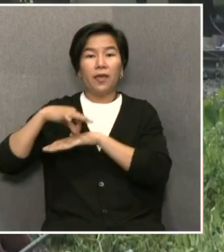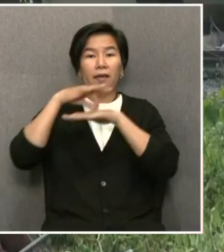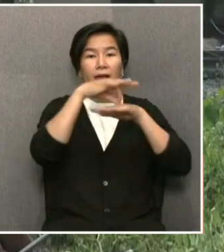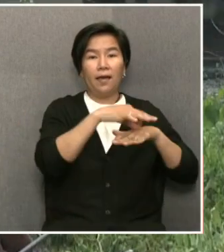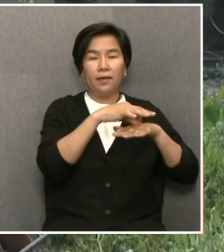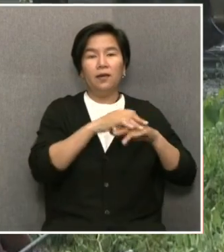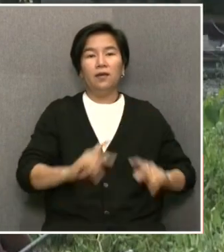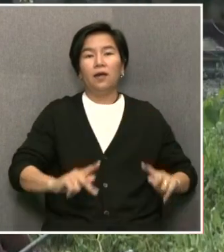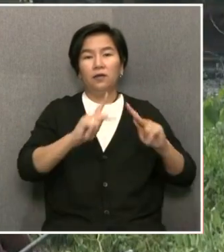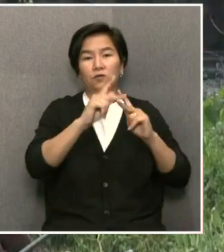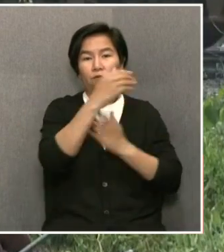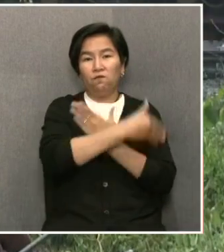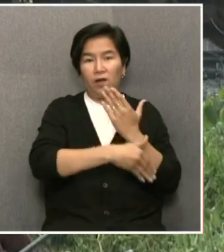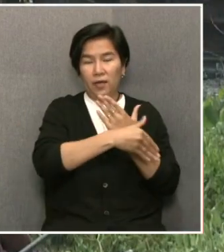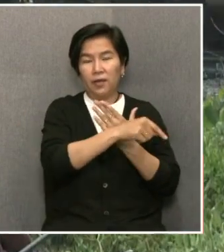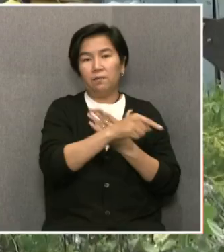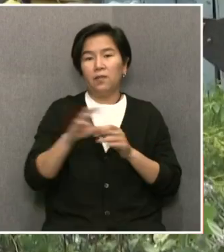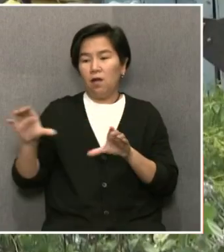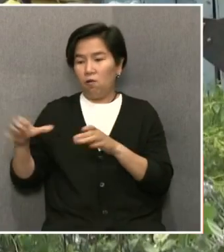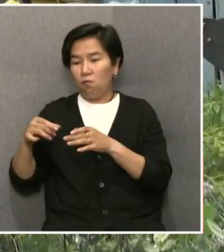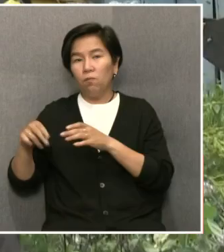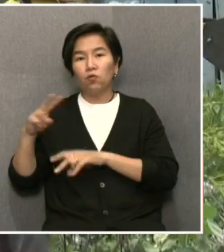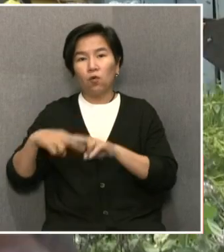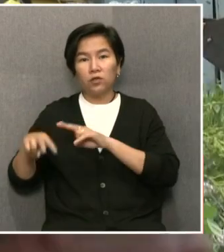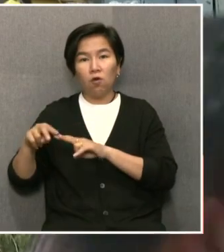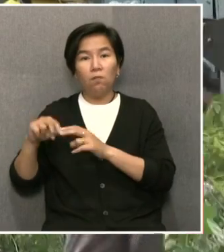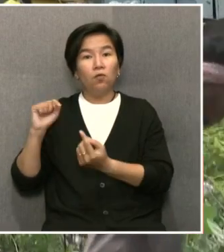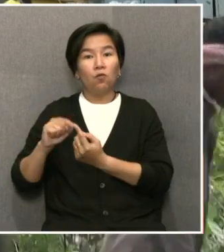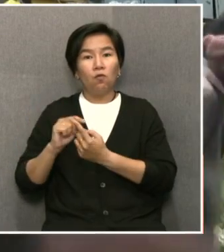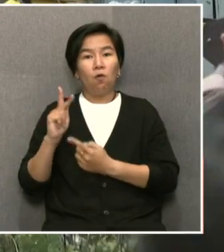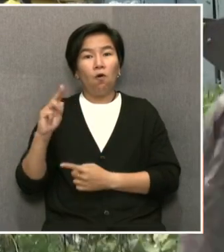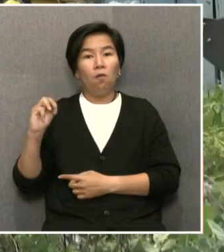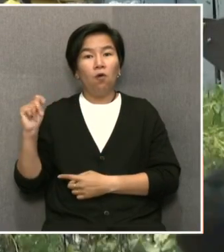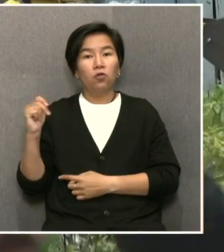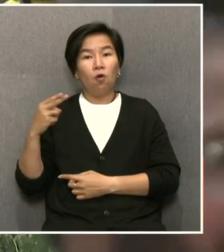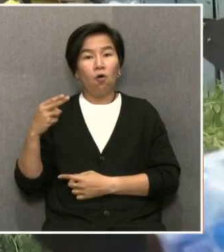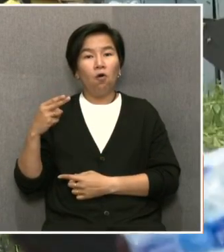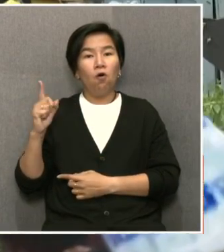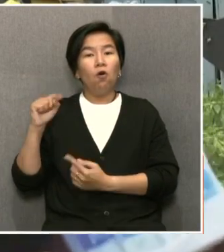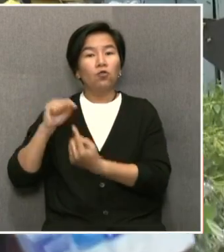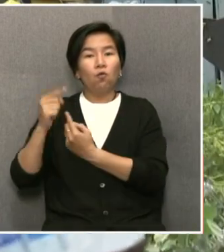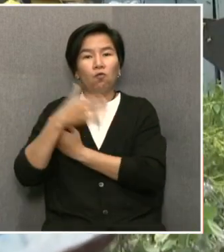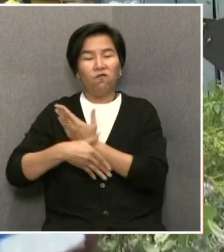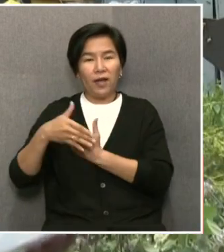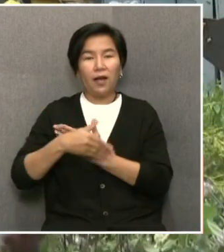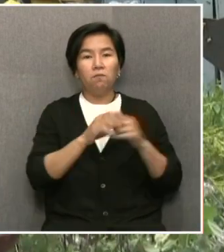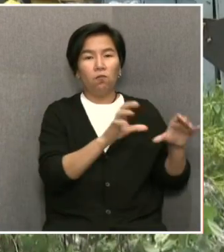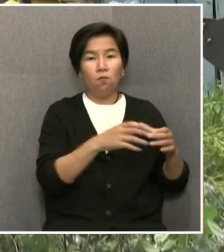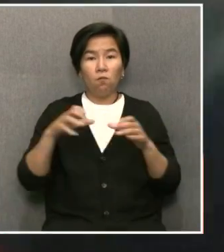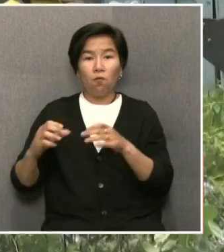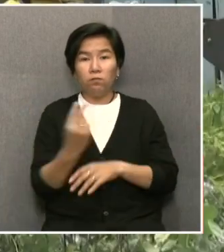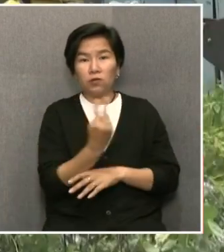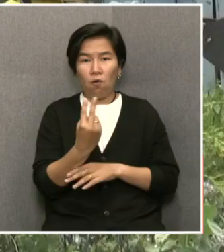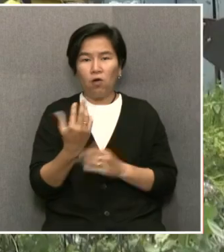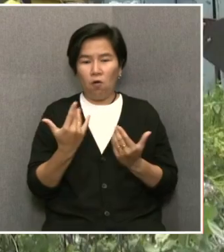อินเดียกับคณะเจ้าหน้าที่สอบสวนของคณะกรรมาธิการความปลอดภัยทางรถไฟโดยทั้ง 2คณะนี้จะสรุปผลการสอบ